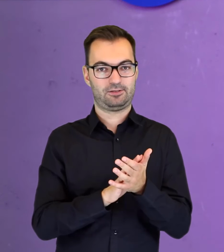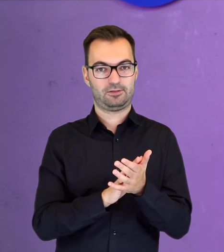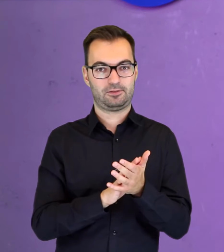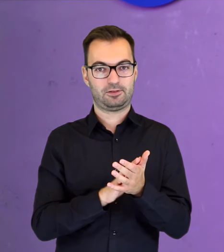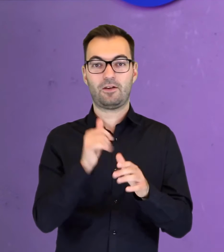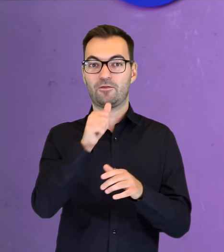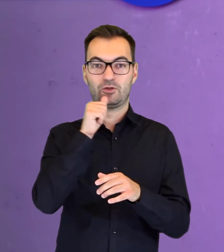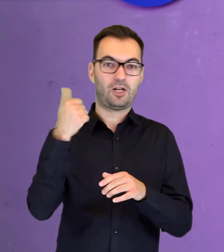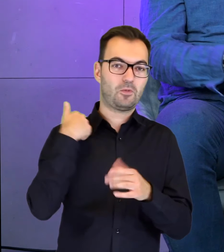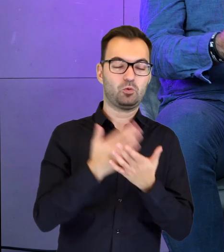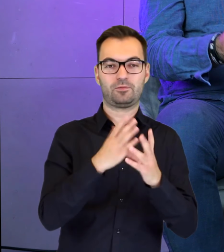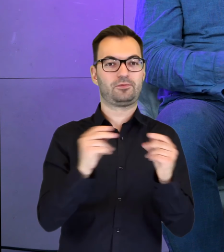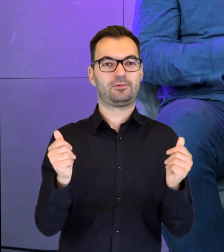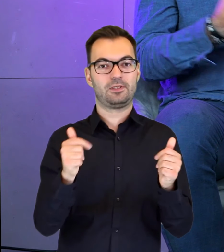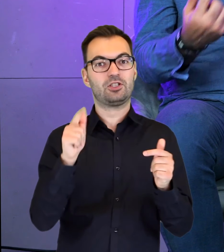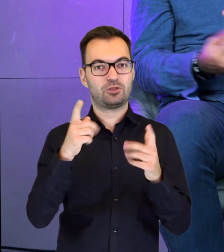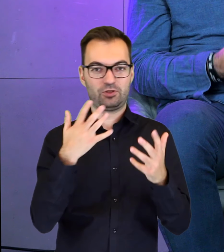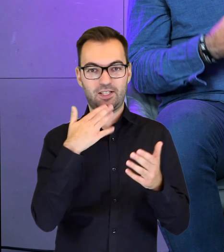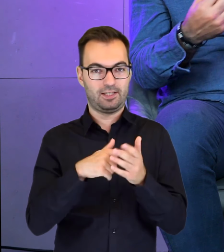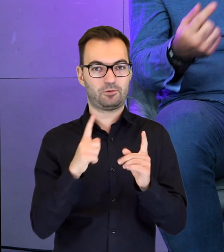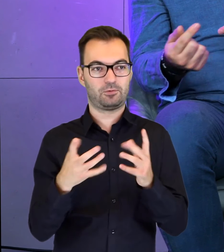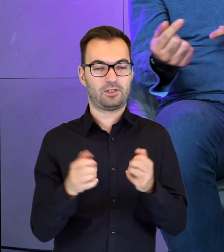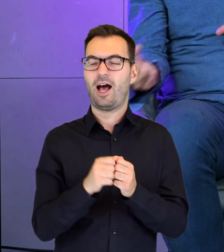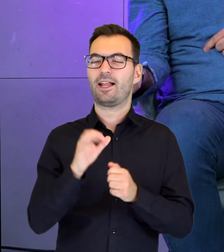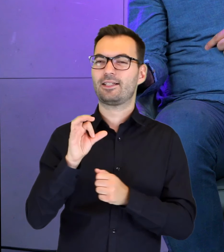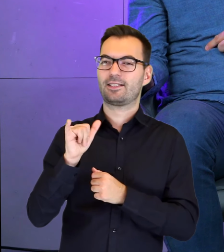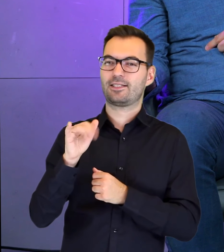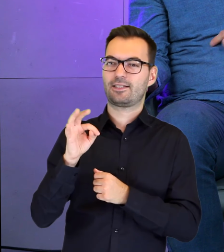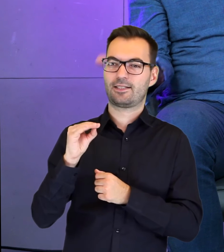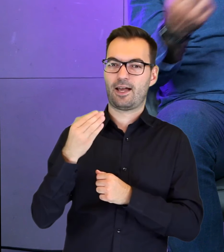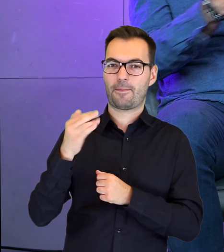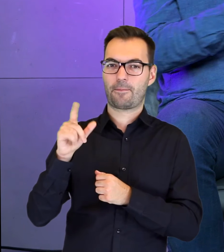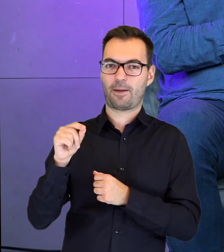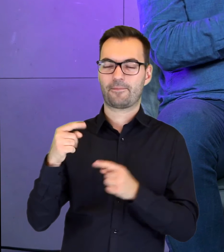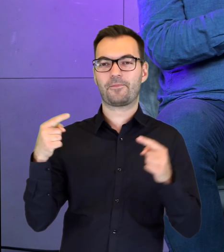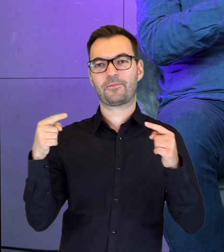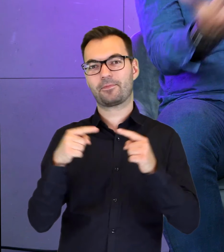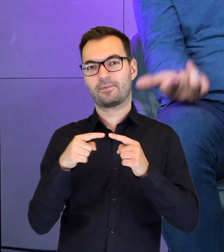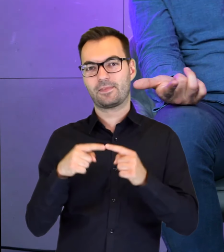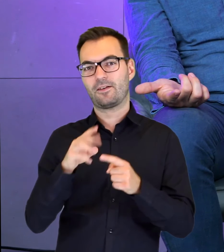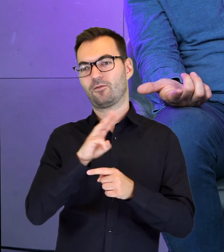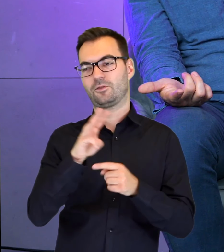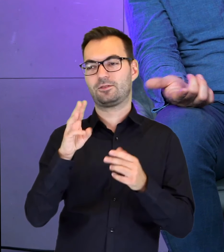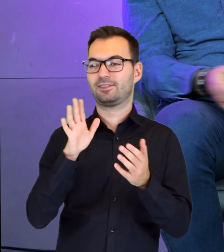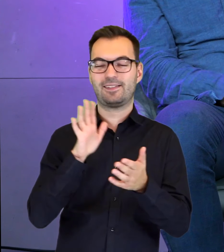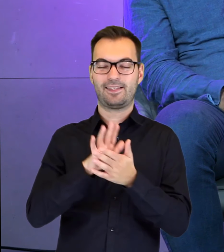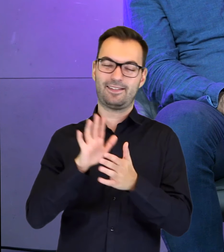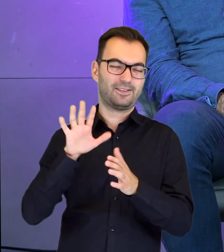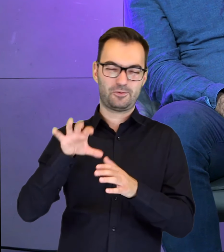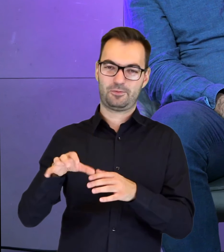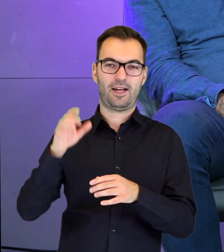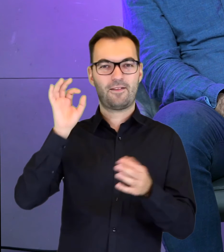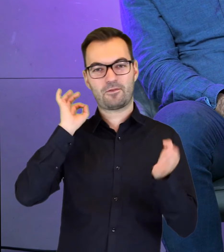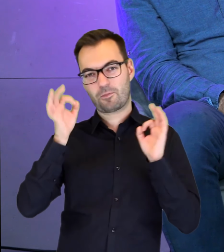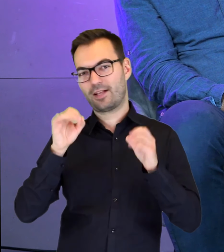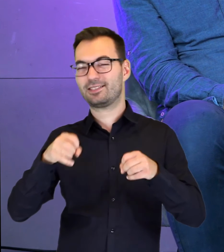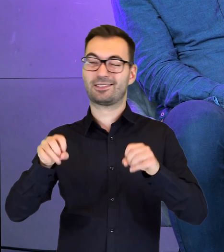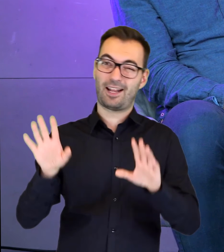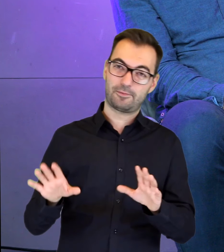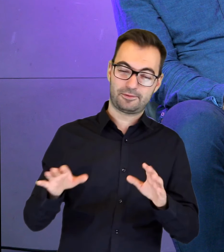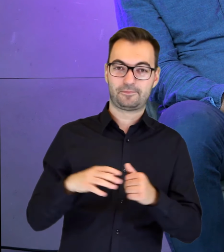czy ploteczki jesteśmy w stanie szybciej dotrzeć do tej treści która była wczoraj ja już dzisiaj nie ma duży z